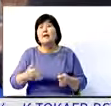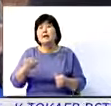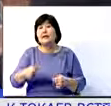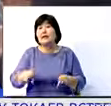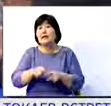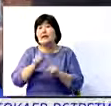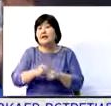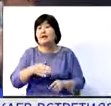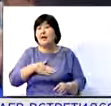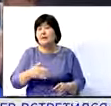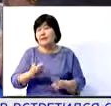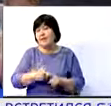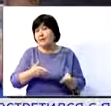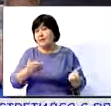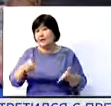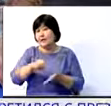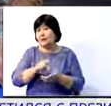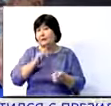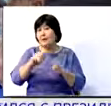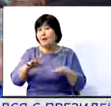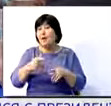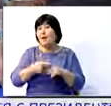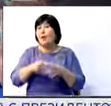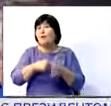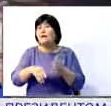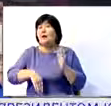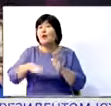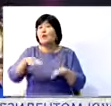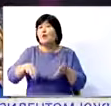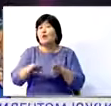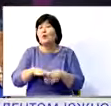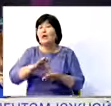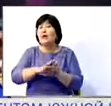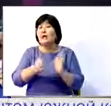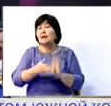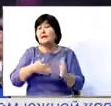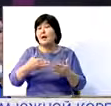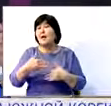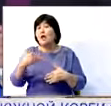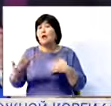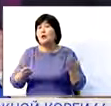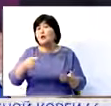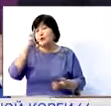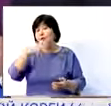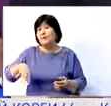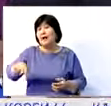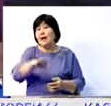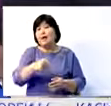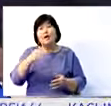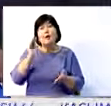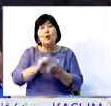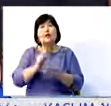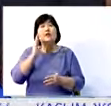Цзиньпиню слова благодарности за приглашение участвовать в форуме. Он отметил высокий уровень сложившихся отношений между двумя государствами и указал